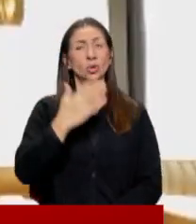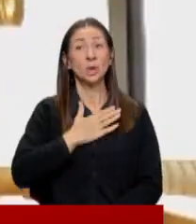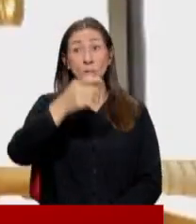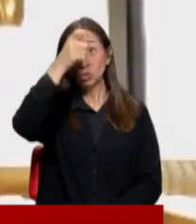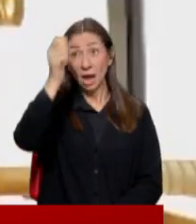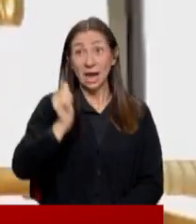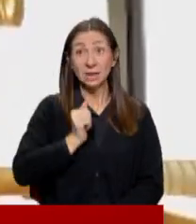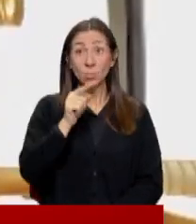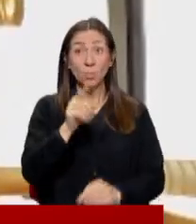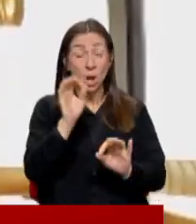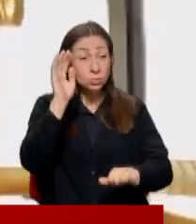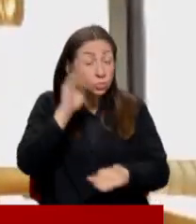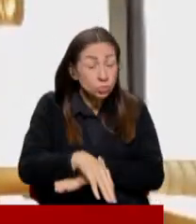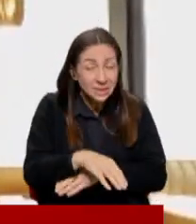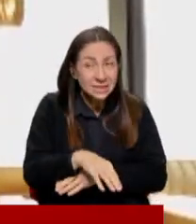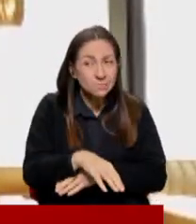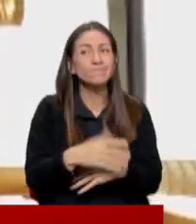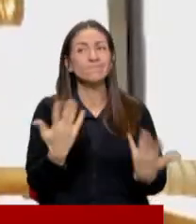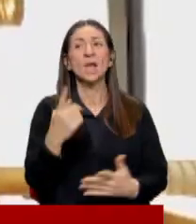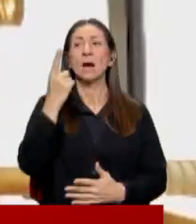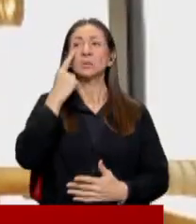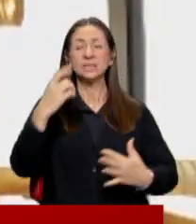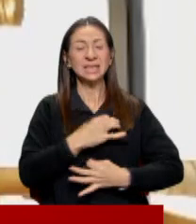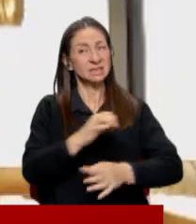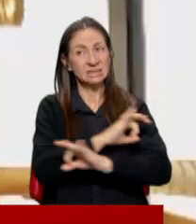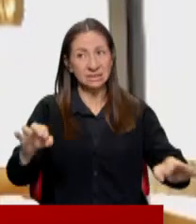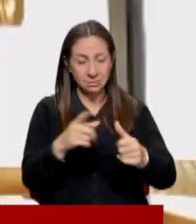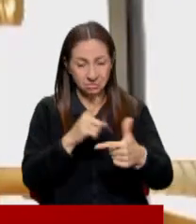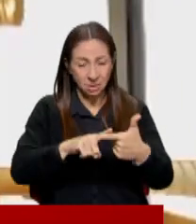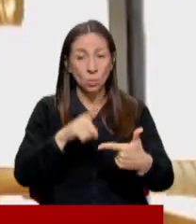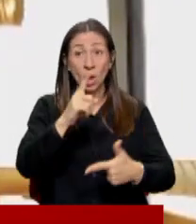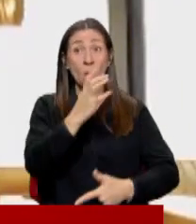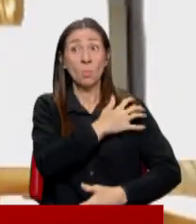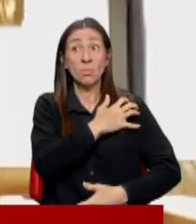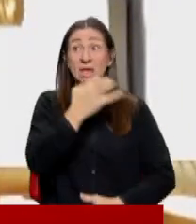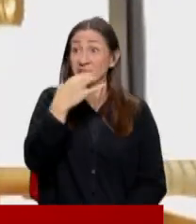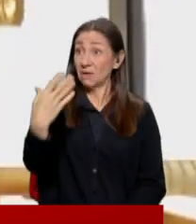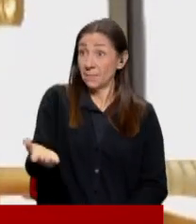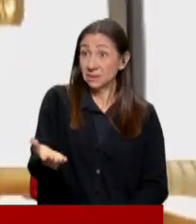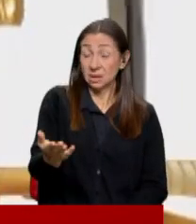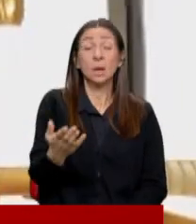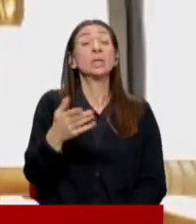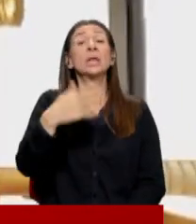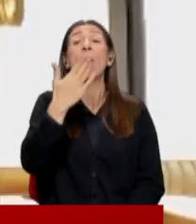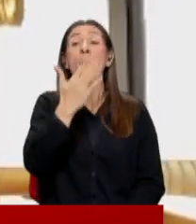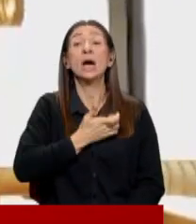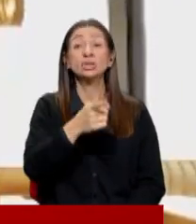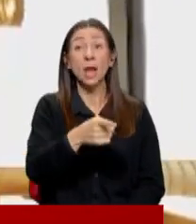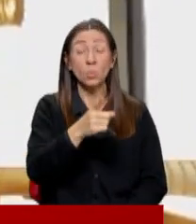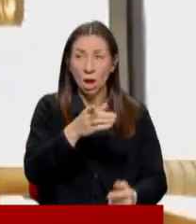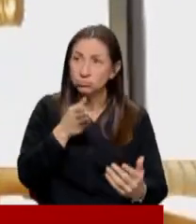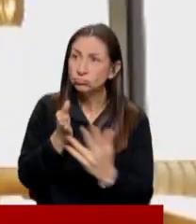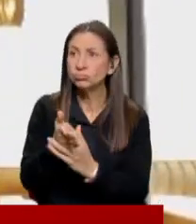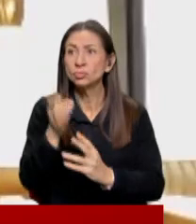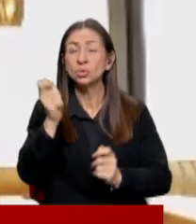Silahlı Kuvvetleri'nin bu duruma düşmesi hem Atatürk'e saygısızlık yapılması, buna amirlerin müsaade etmesi, diğer öğrencilerin buna müdahale